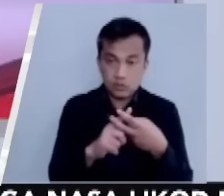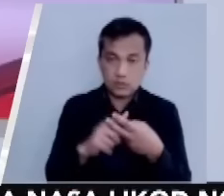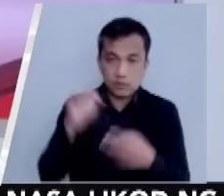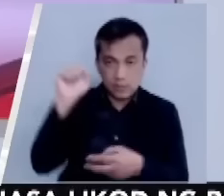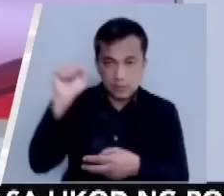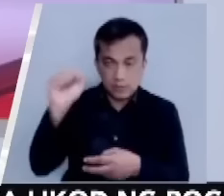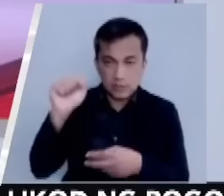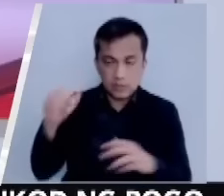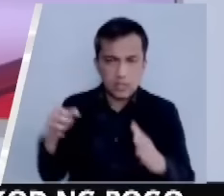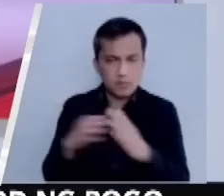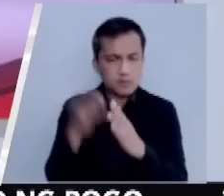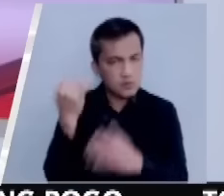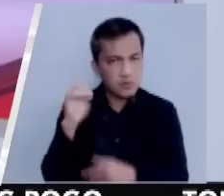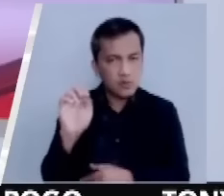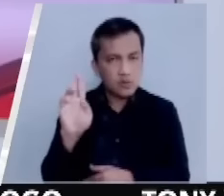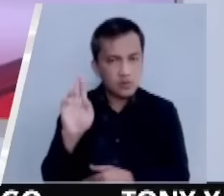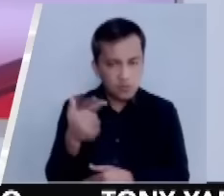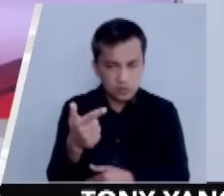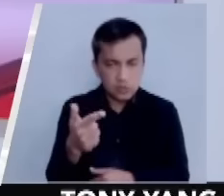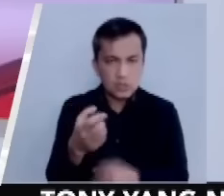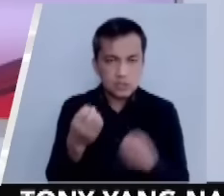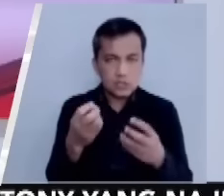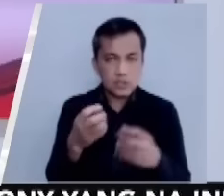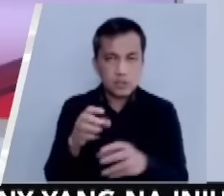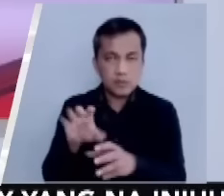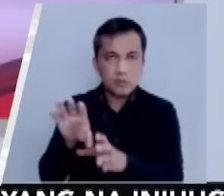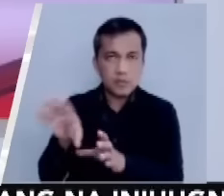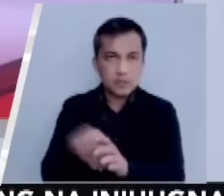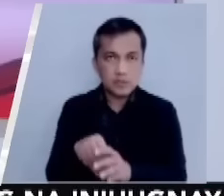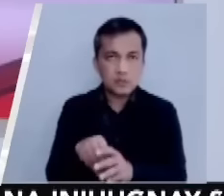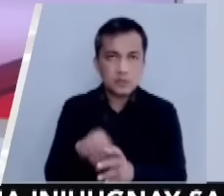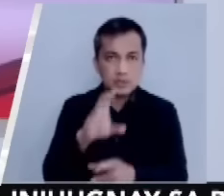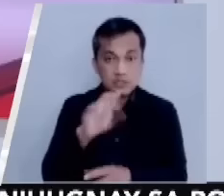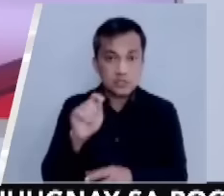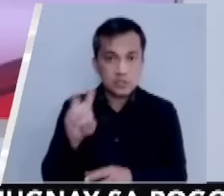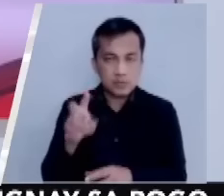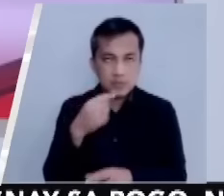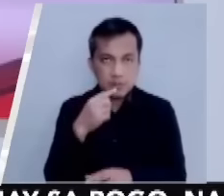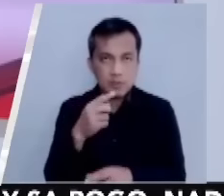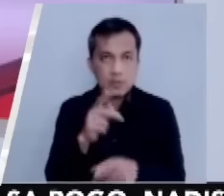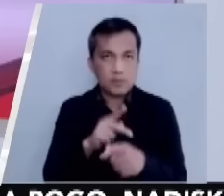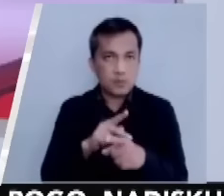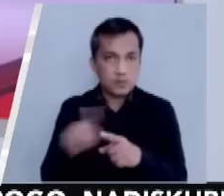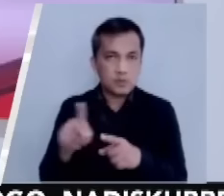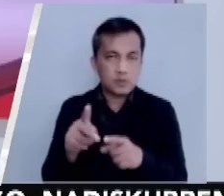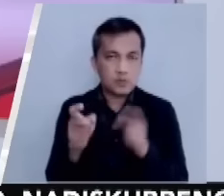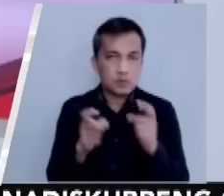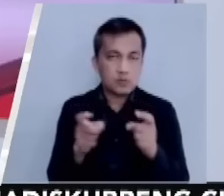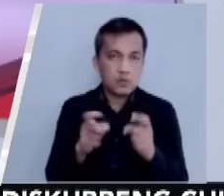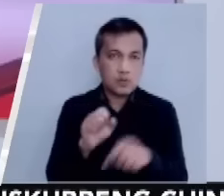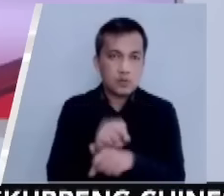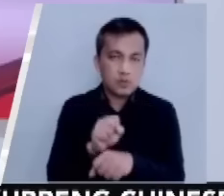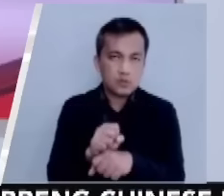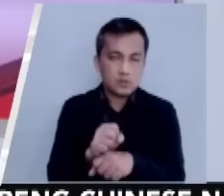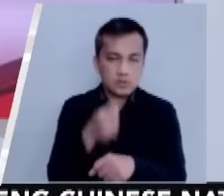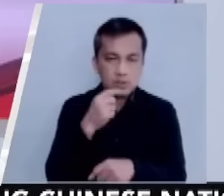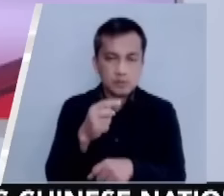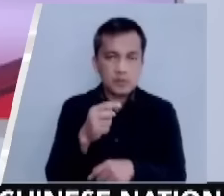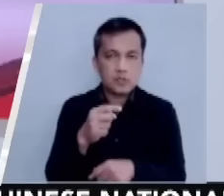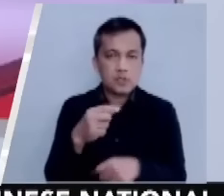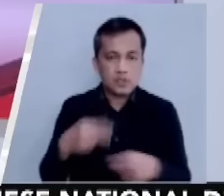dami ng mga sangkot base sa CCTV, professional operation ang turing dyan ng isang human rights